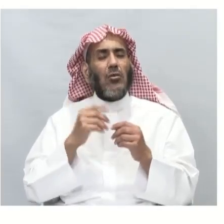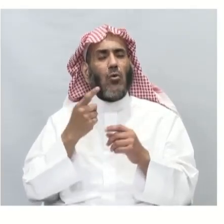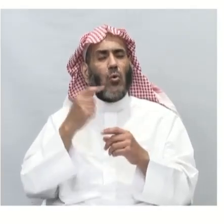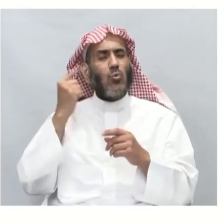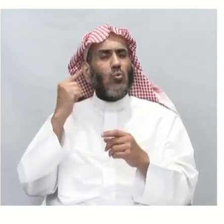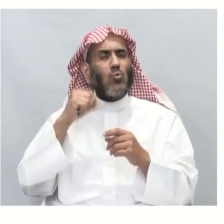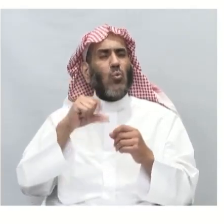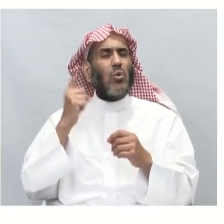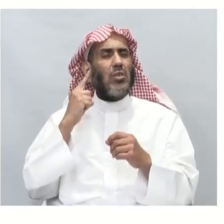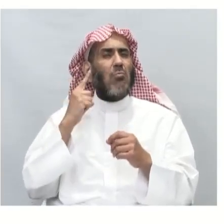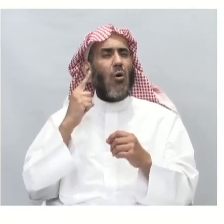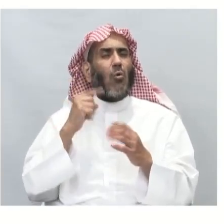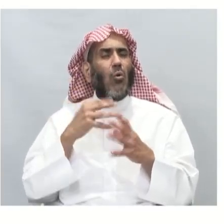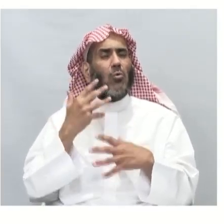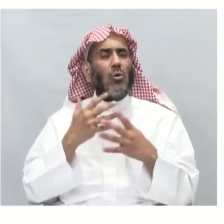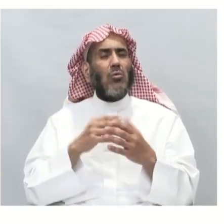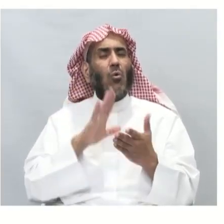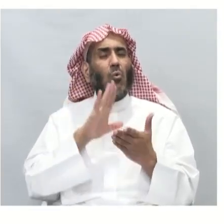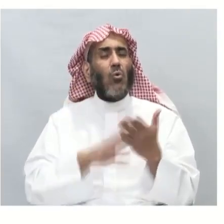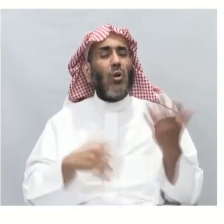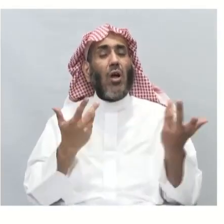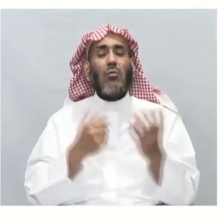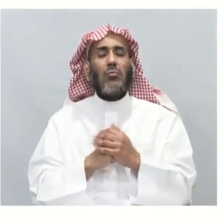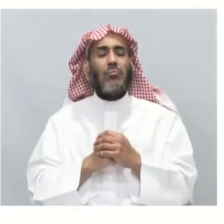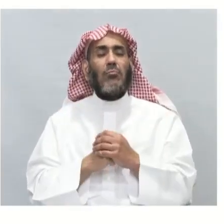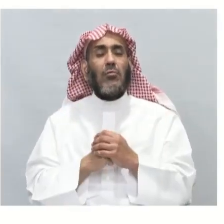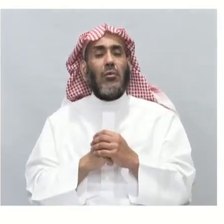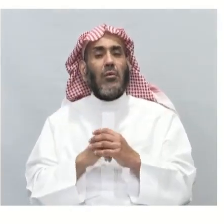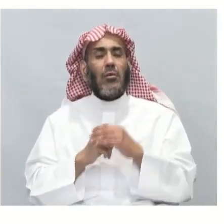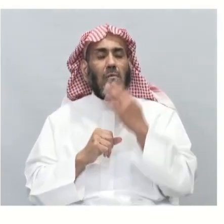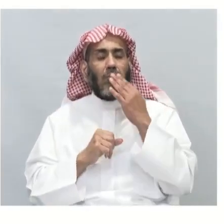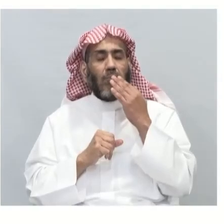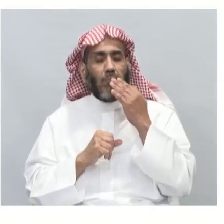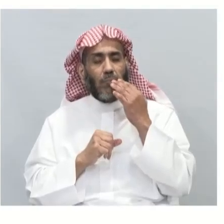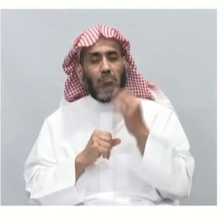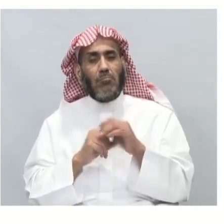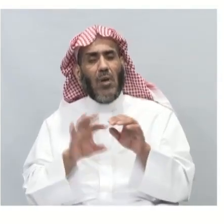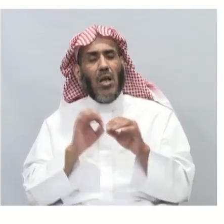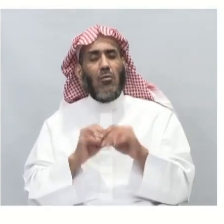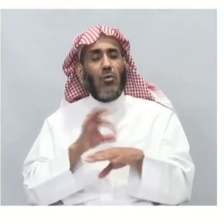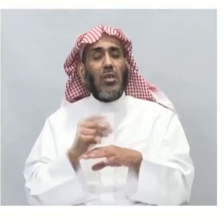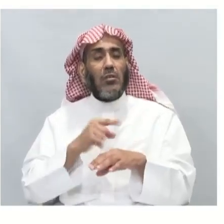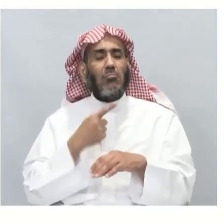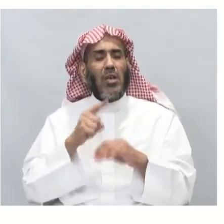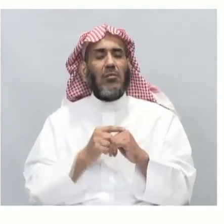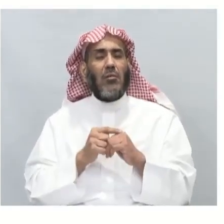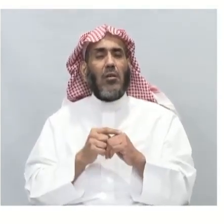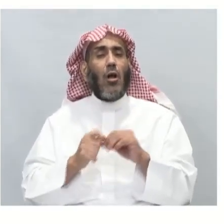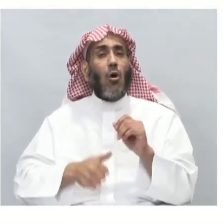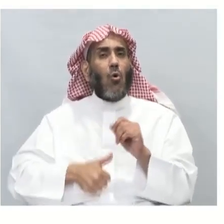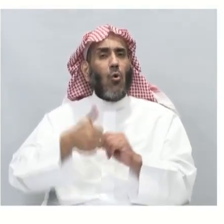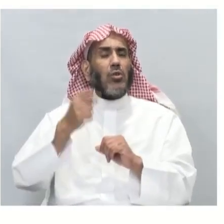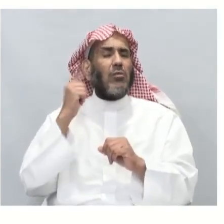كارثه الخطا الناتج عن سوء الاستماع قد يؤدي الى كارثه يقول هنا اي الناس بحاجه الى حسن